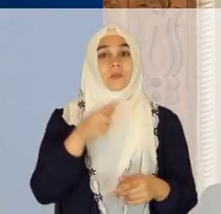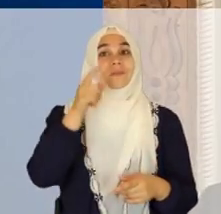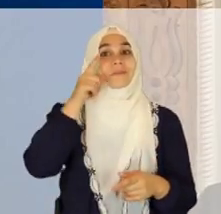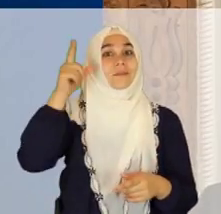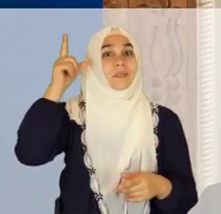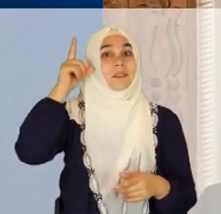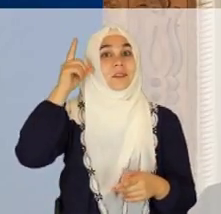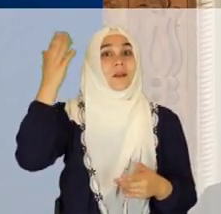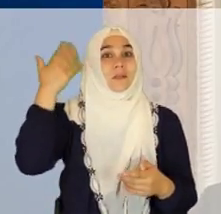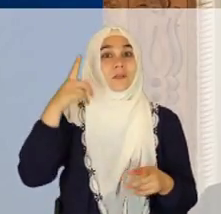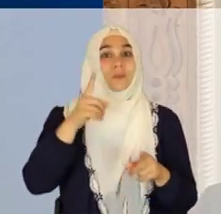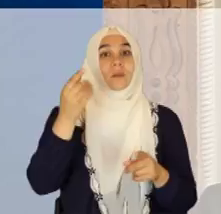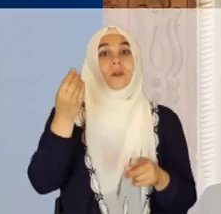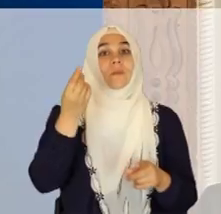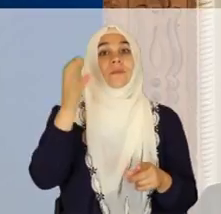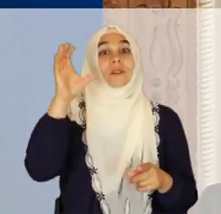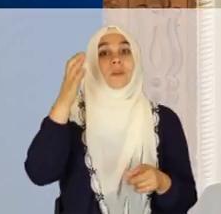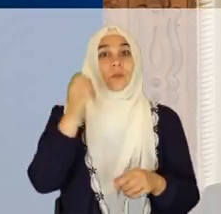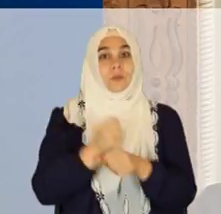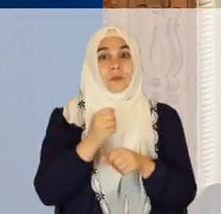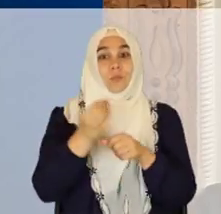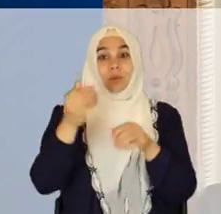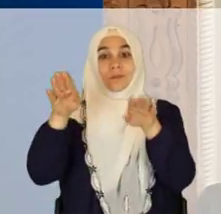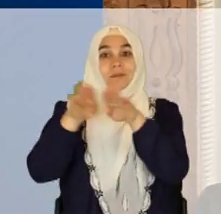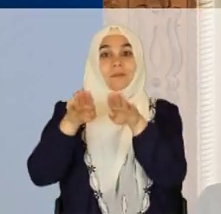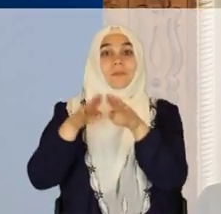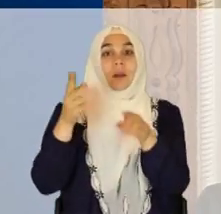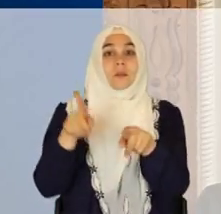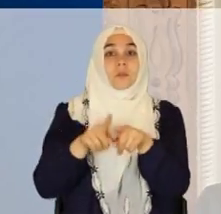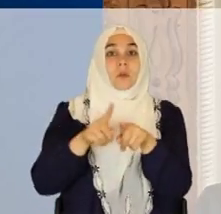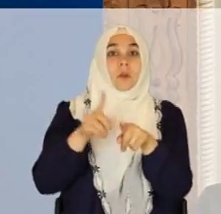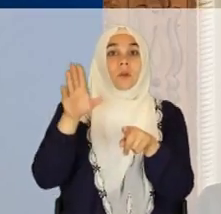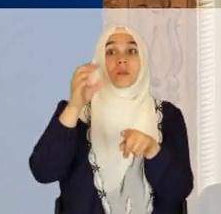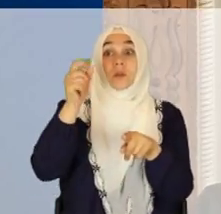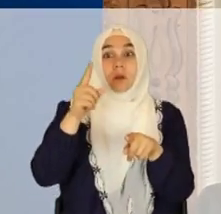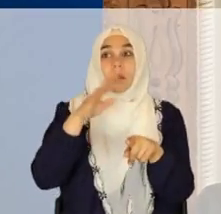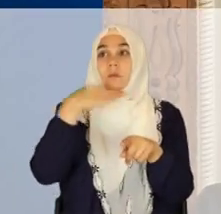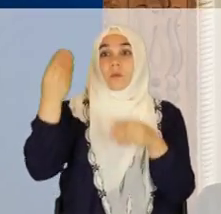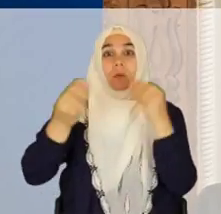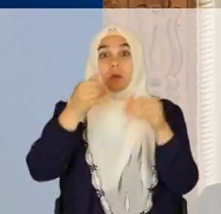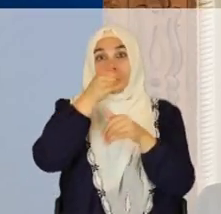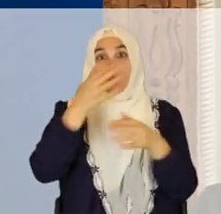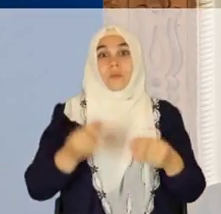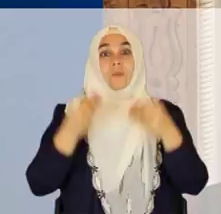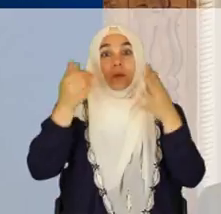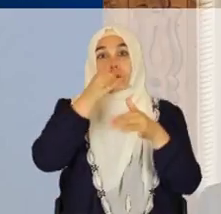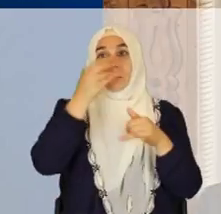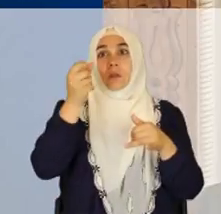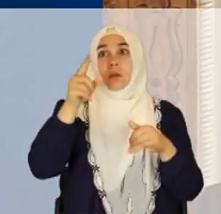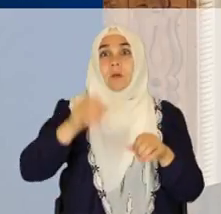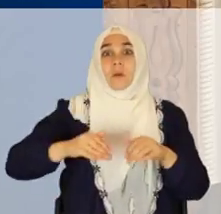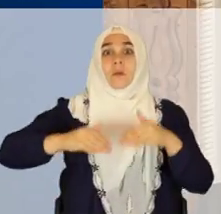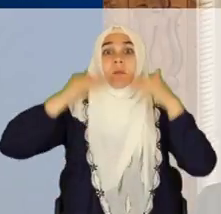idorada, bir yili kumushdan qildik. Chunki tilladan qilsak ko'pchilik zakot bermaydigan bo'lib qolyapti qarasak. Tilloning narxi ko'tarilib